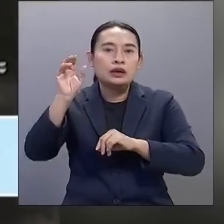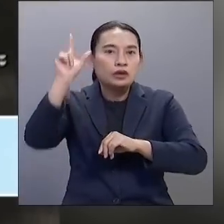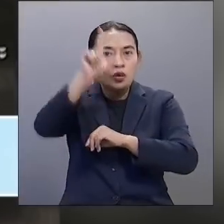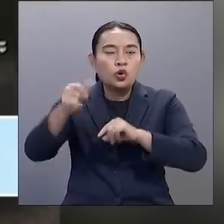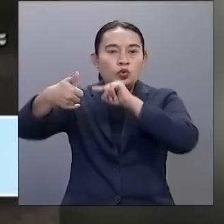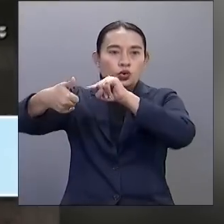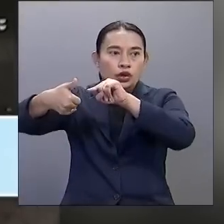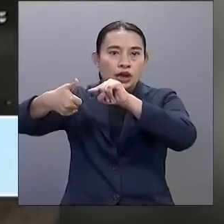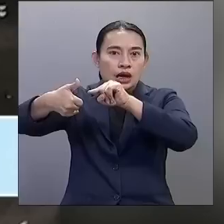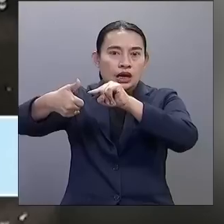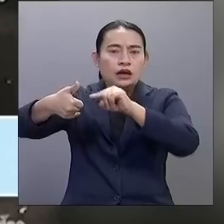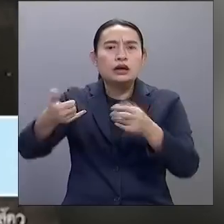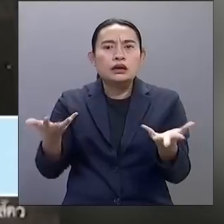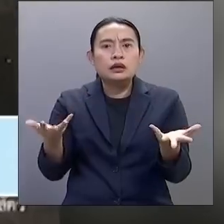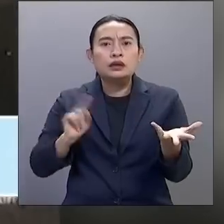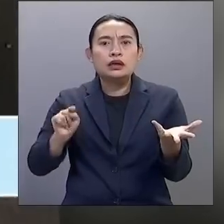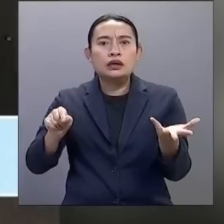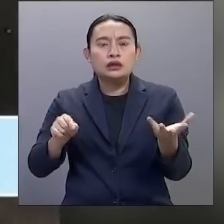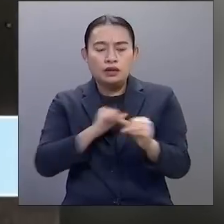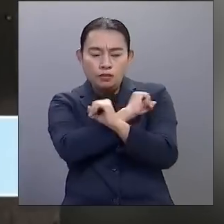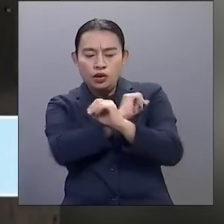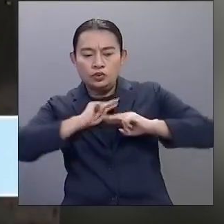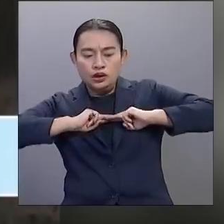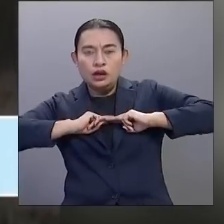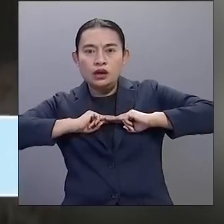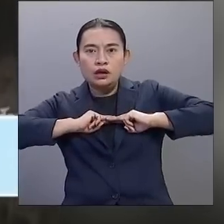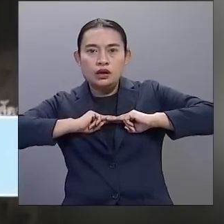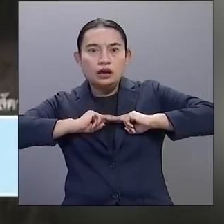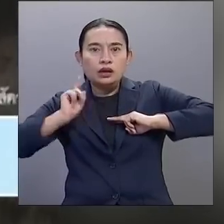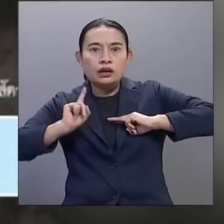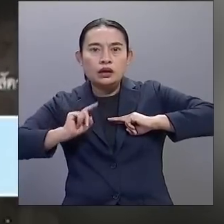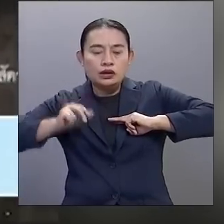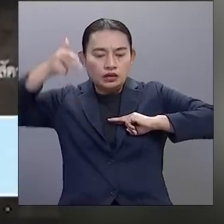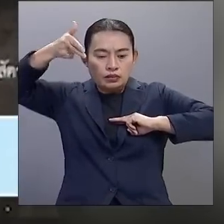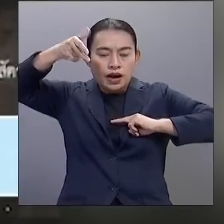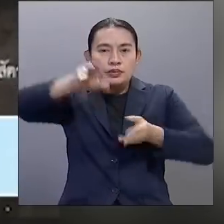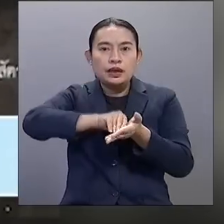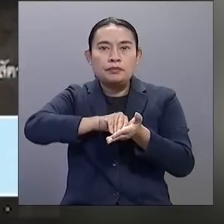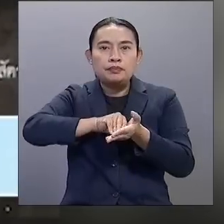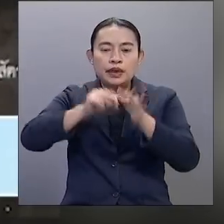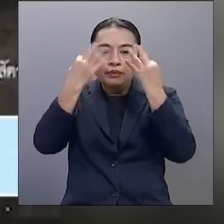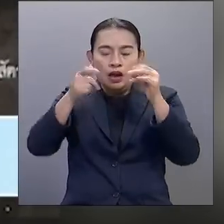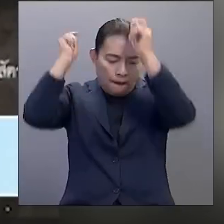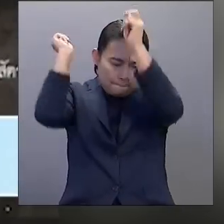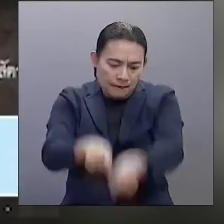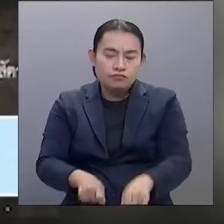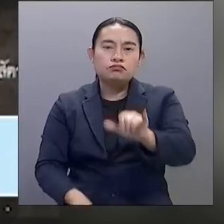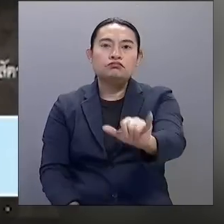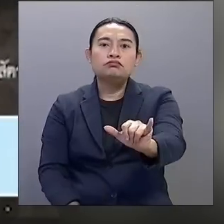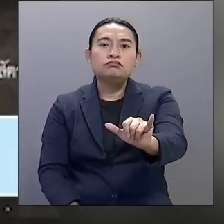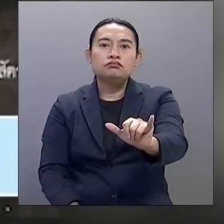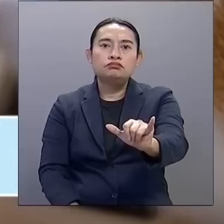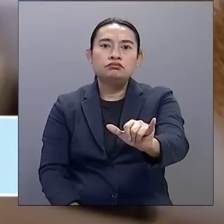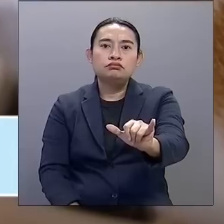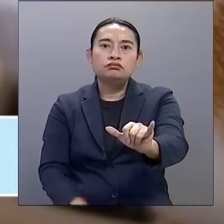ฐานมันชัด คุณลุงจะพิสูจน์ยังไงว่าคุณลุงป้องกันตัวเพราะว่าในขณะที่ภาพมันบันทึกเนี่ยแมวแน่นิ่งไปแล้วแมวเขาต่อสู้คุณ